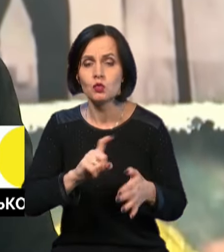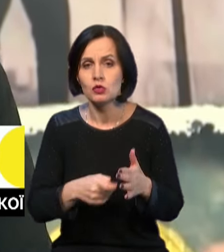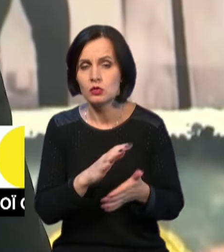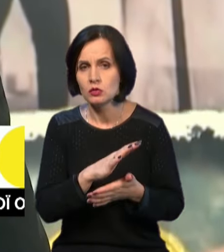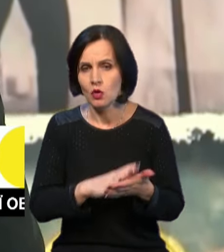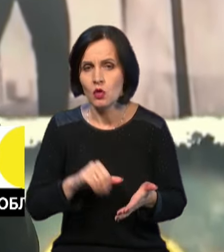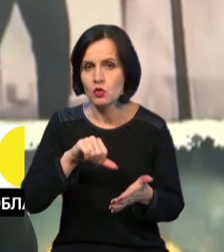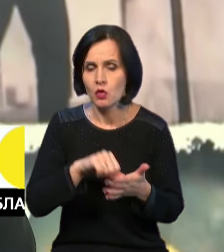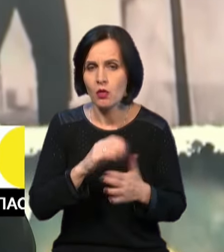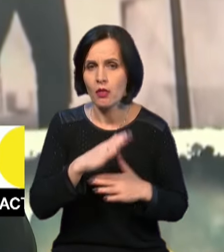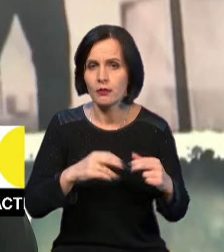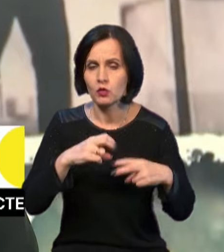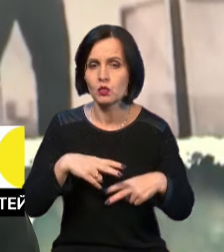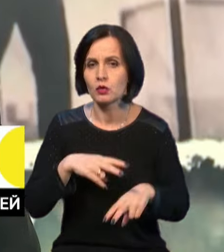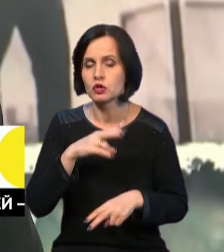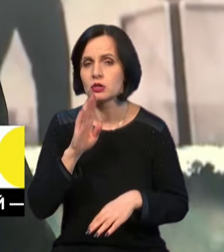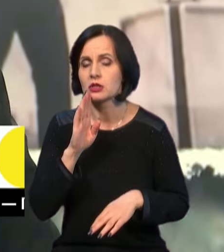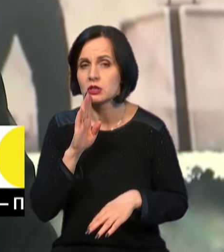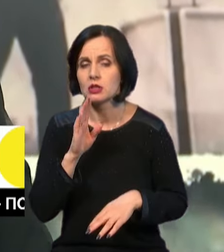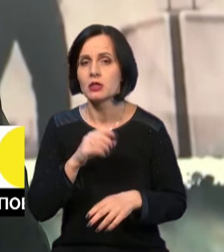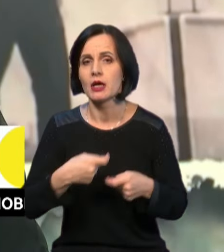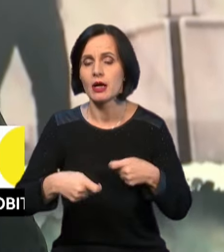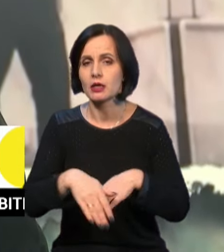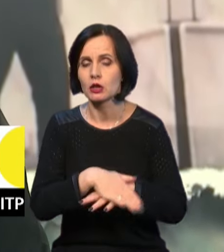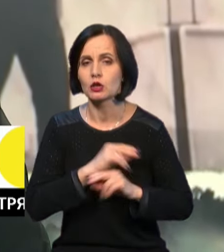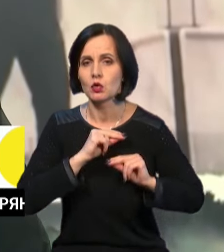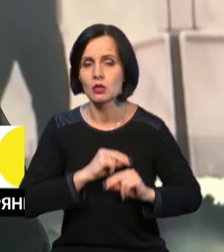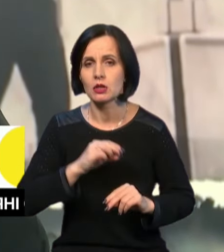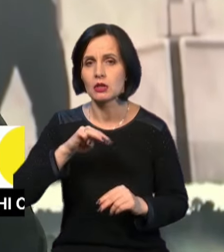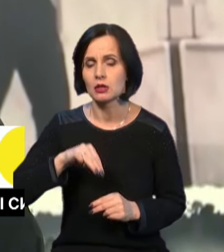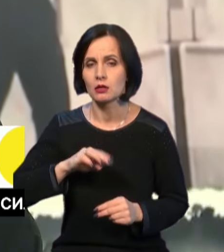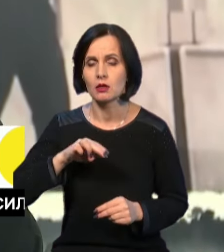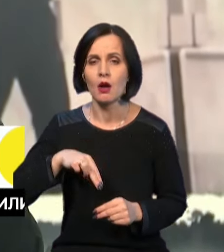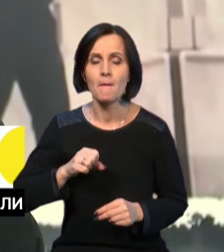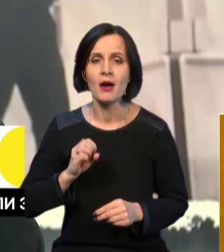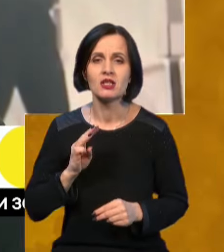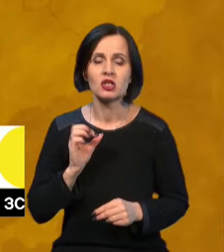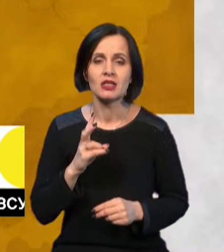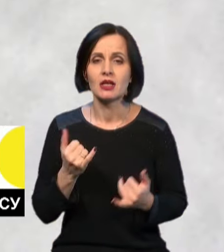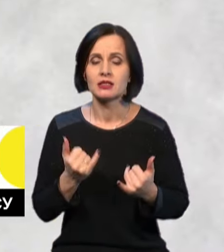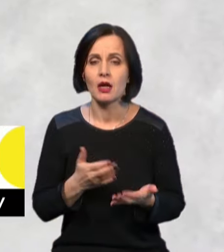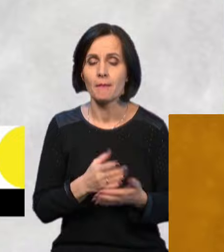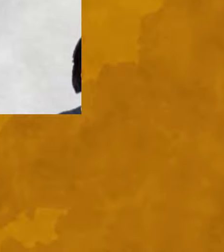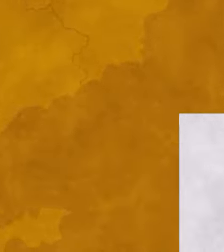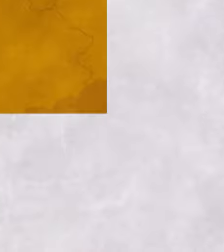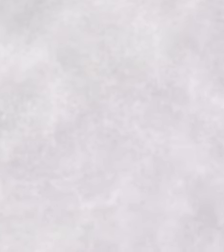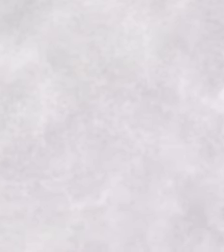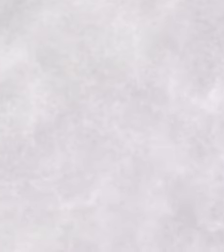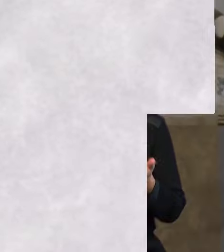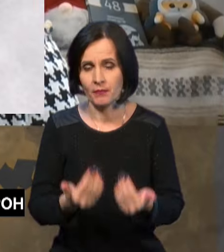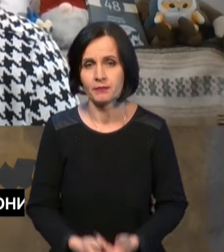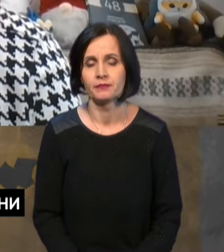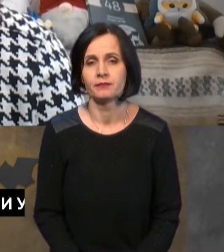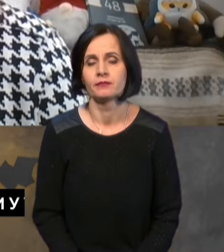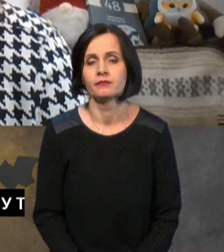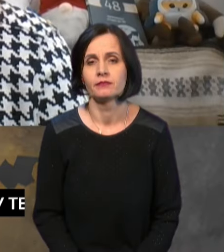Долучимо для цього експертку ринку праці Тетяна Пашкіна. Зараз з нами на прямому зв'язку. Пані Тетяно, вітаємо вас в ефірі. Доброго дня.